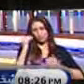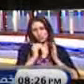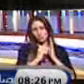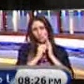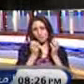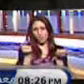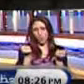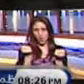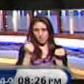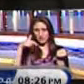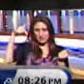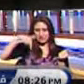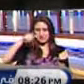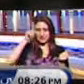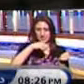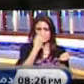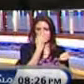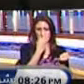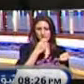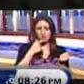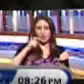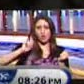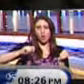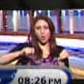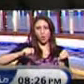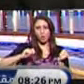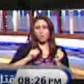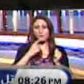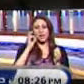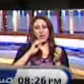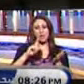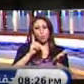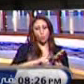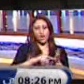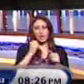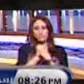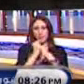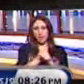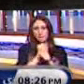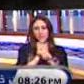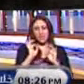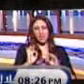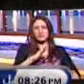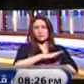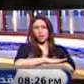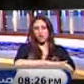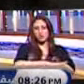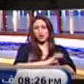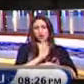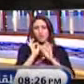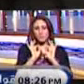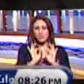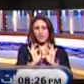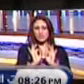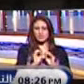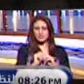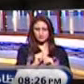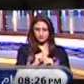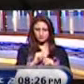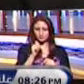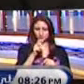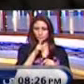الماضي الموافق 6/3 هو حكم واجب النفاذ ويحترم، وأعلننا في